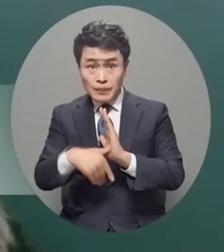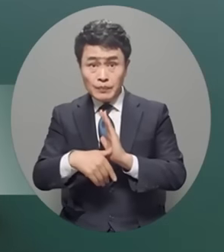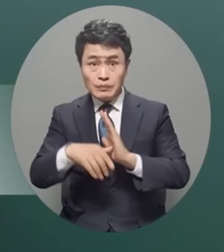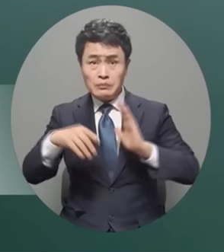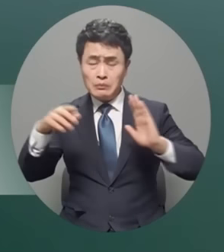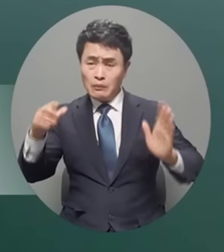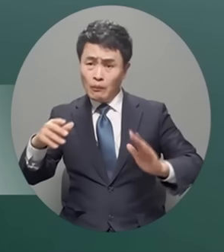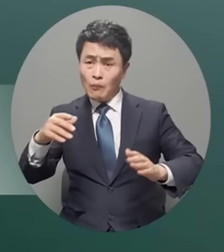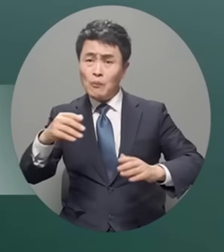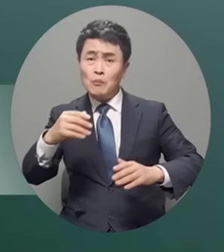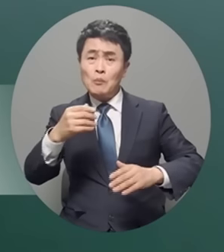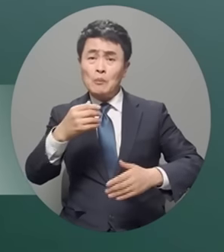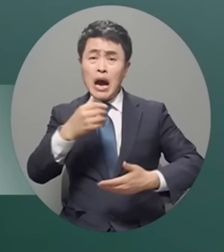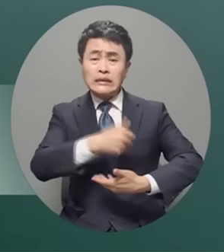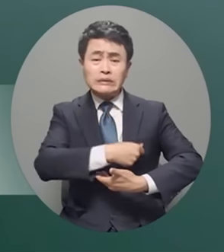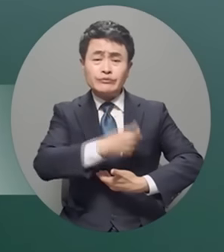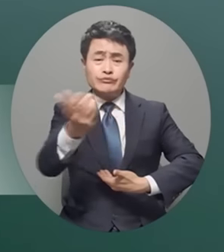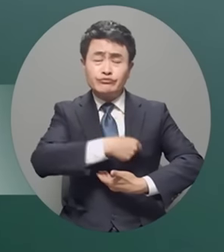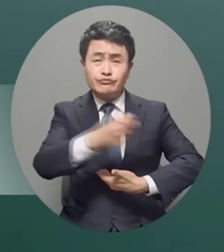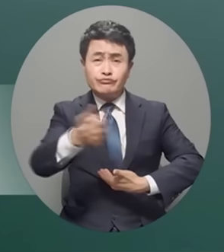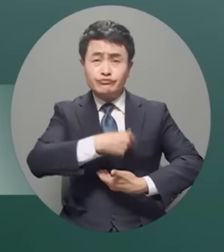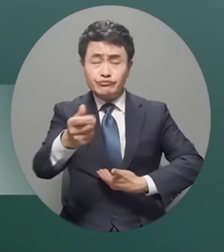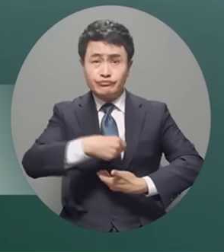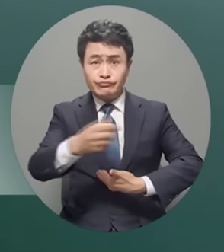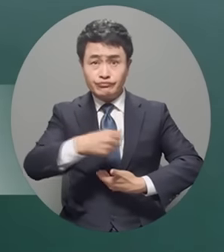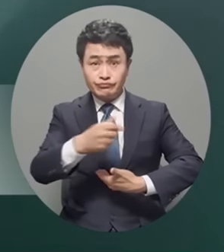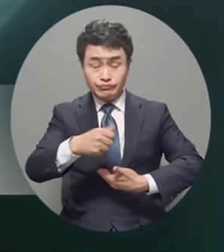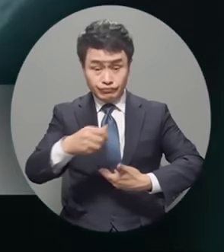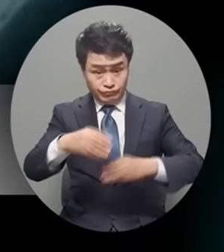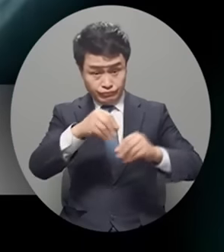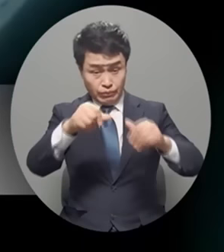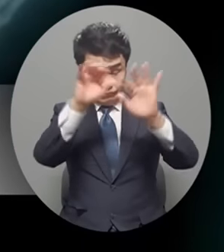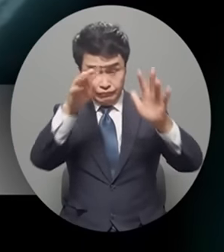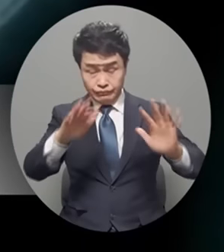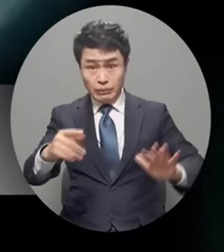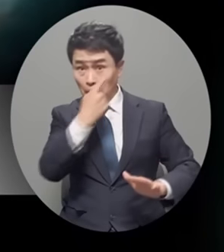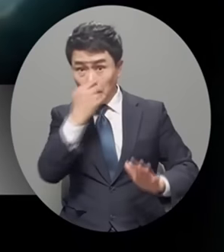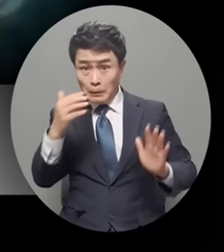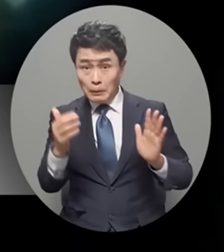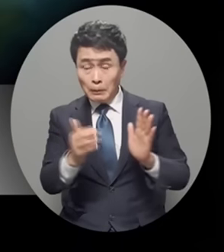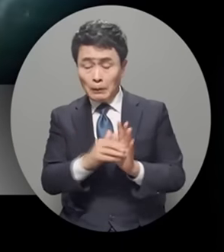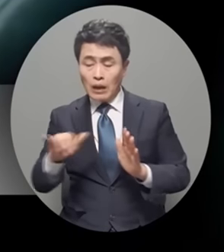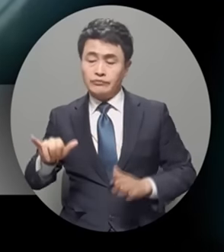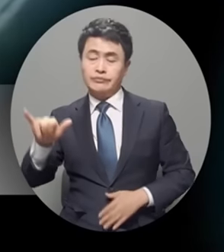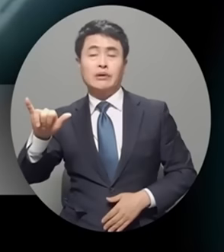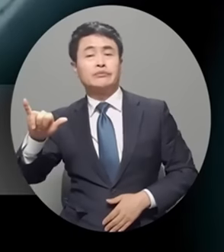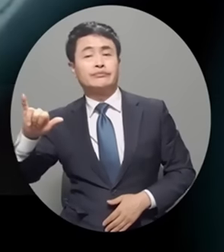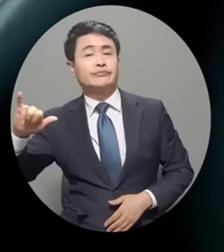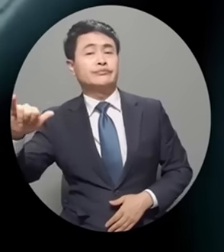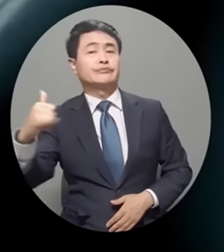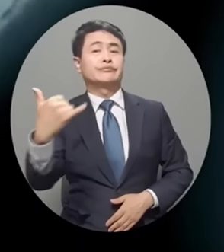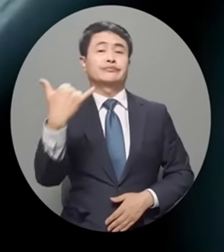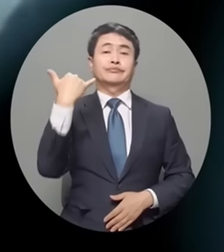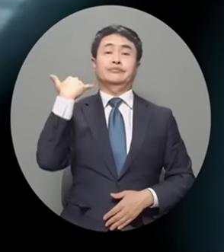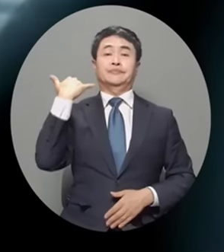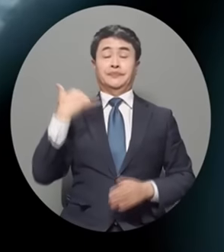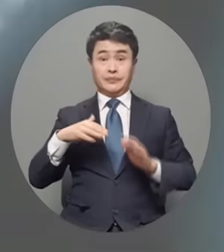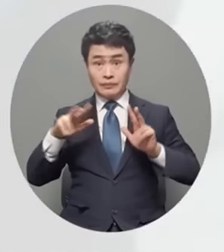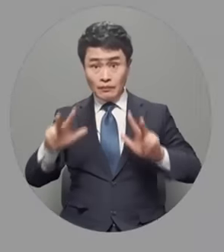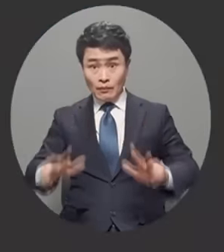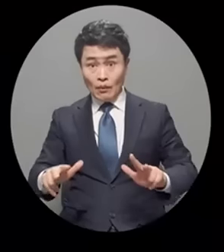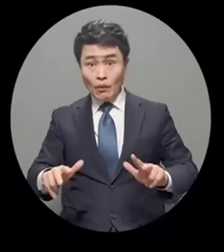전단 수십 여 장을 떨어뜨립니다. 전단이 지상에 떨어진 걸 확인하자 무인기는 방향을 틀어 돌아갑니다. 현지